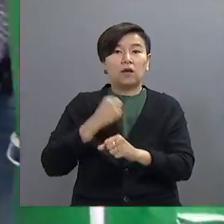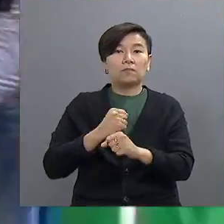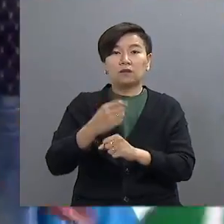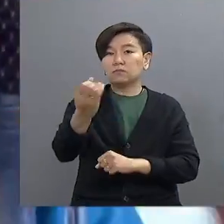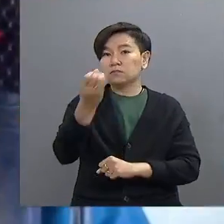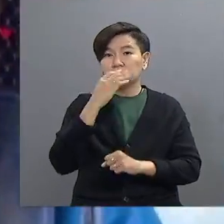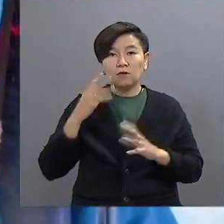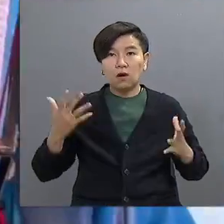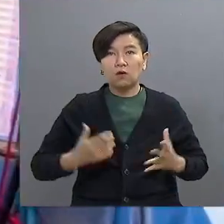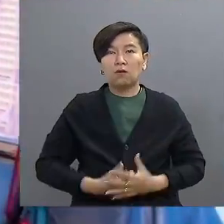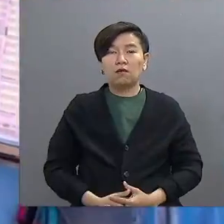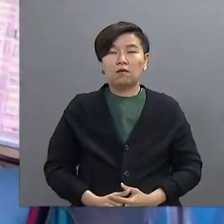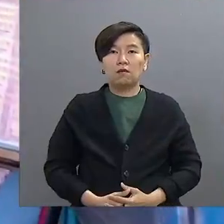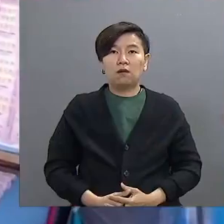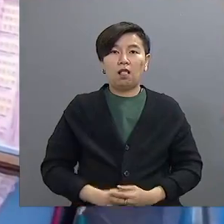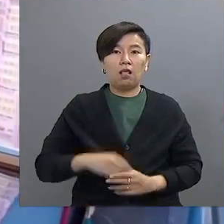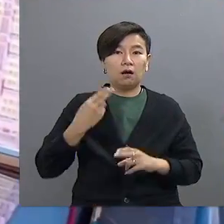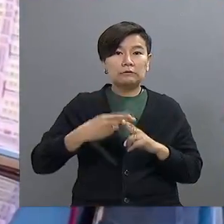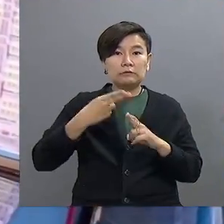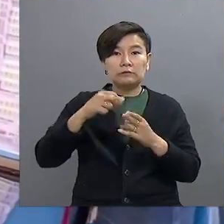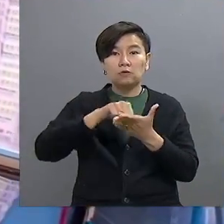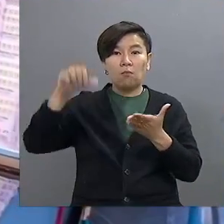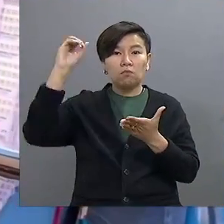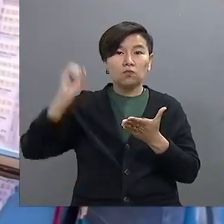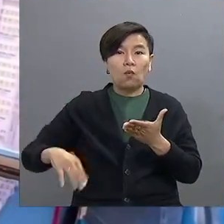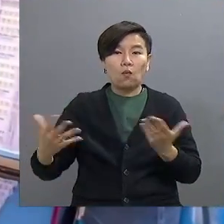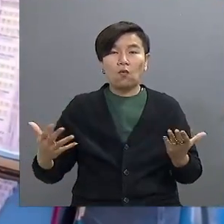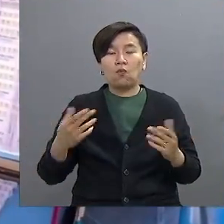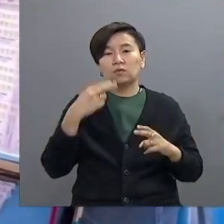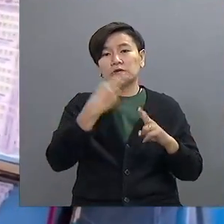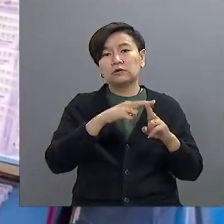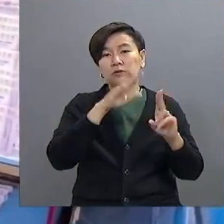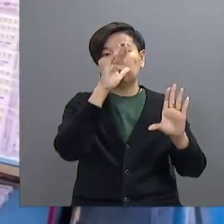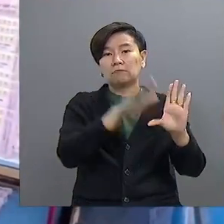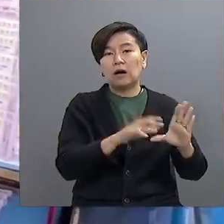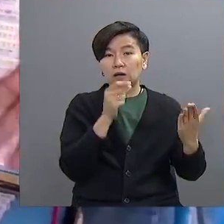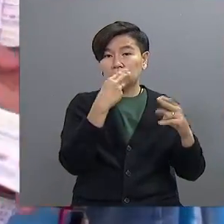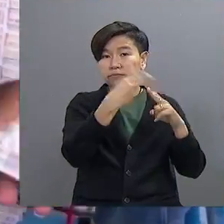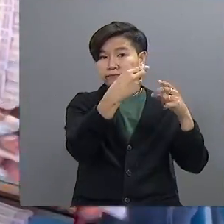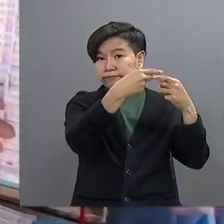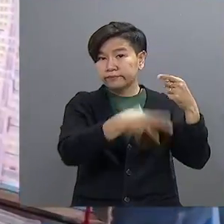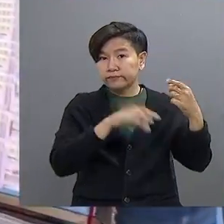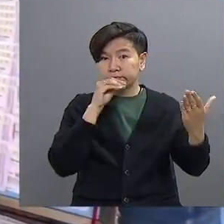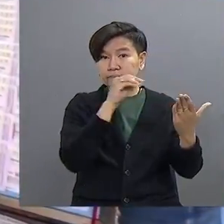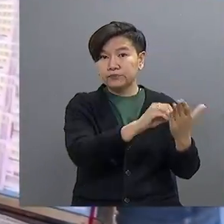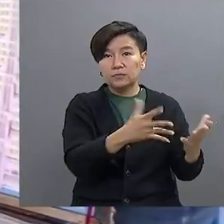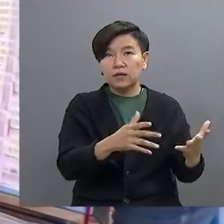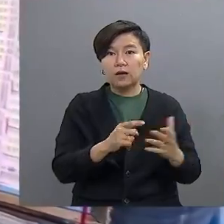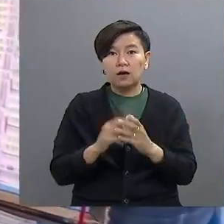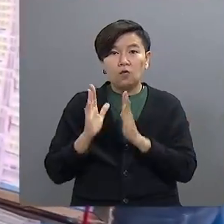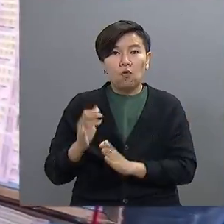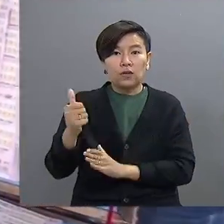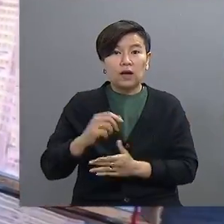วนมากที่ไม่สามารถไปร่วมลงชื่อในการขายสลากดิจิตอลได้นะคะแล้วคนที่ได้โควต้าไปเพียง5เล่มเขาก็ขาย